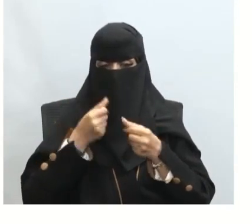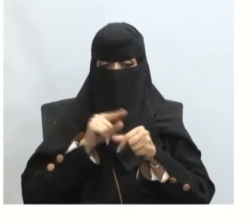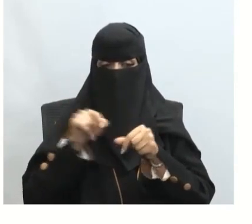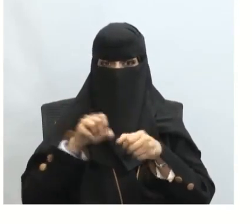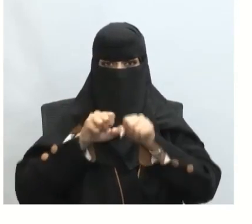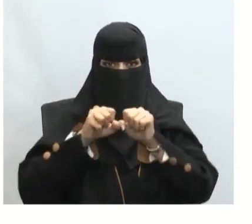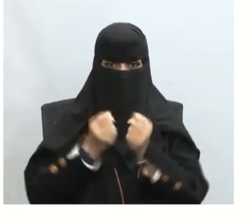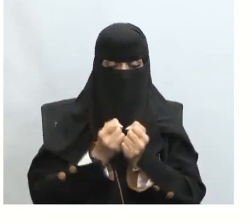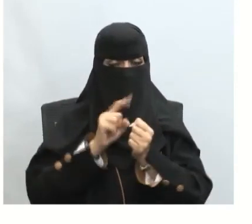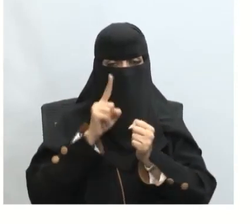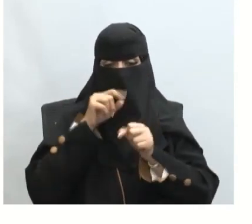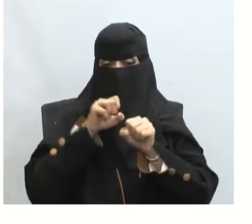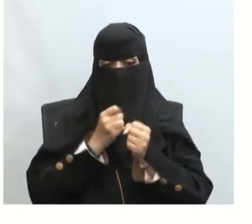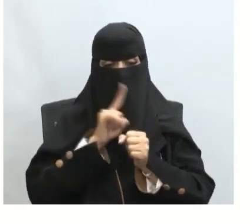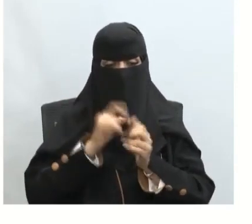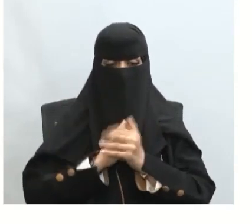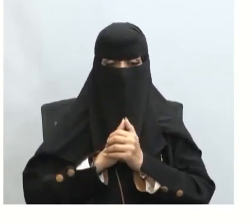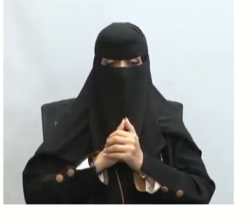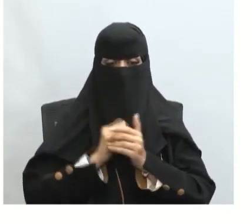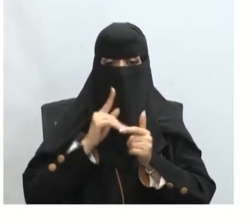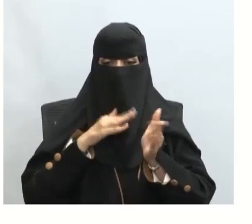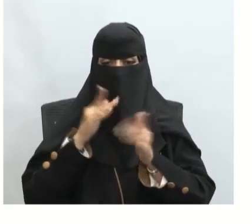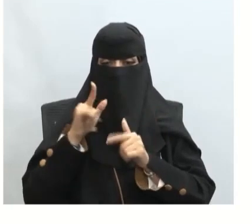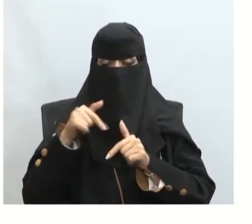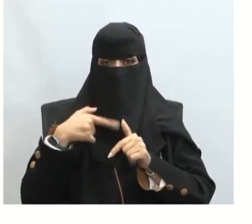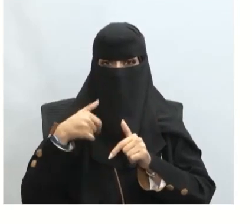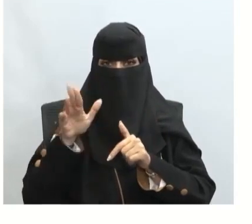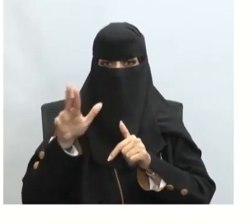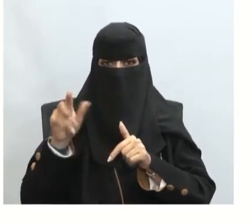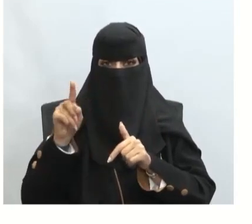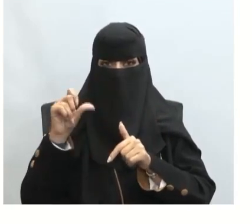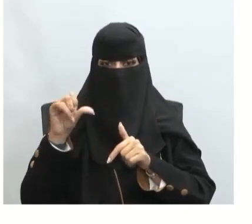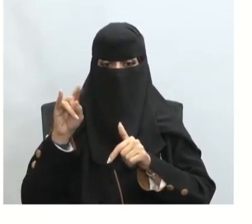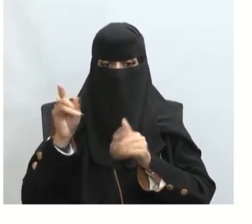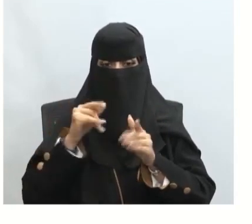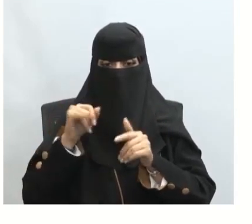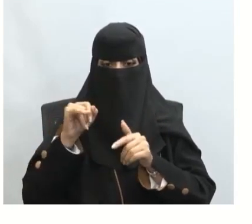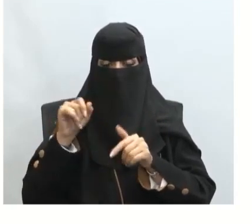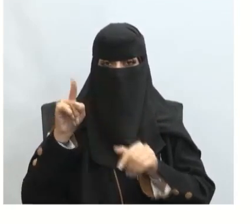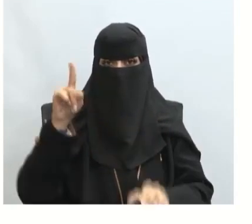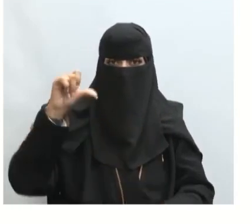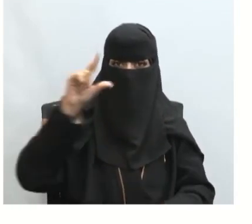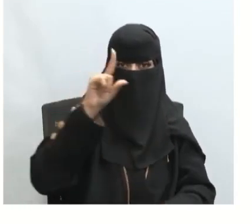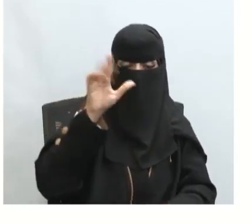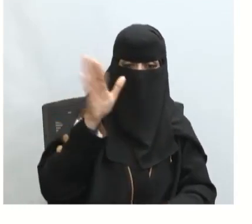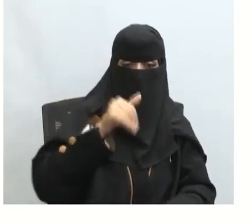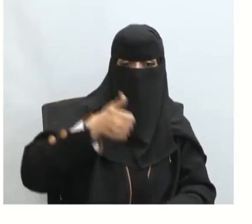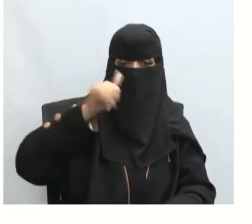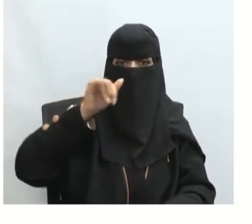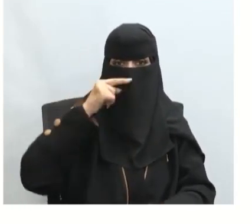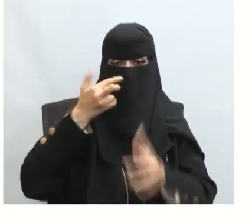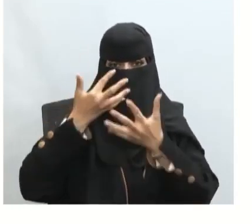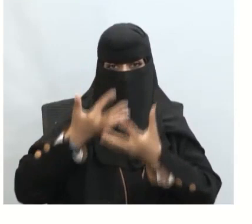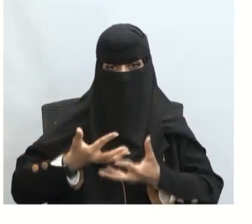غير قابله للكسر فاسم البوليمر بولي ايثيلين كثافته منخفضه